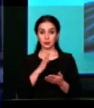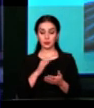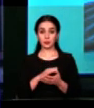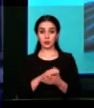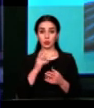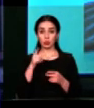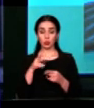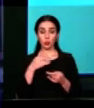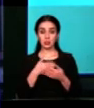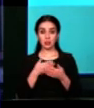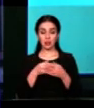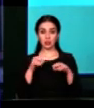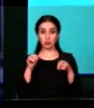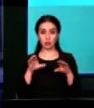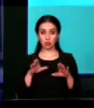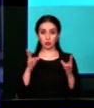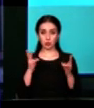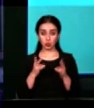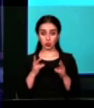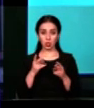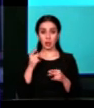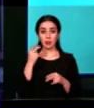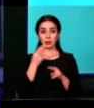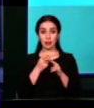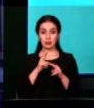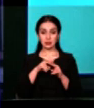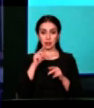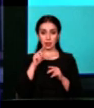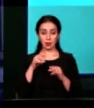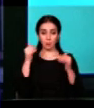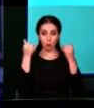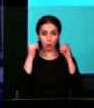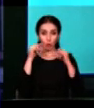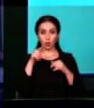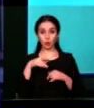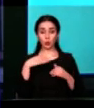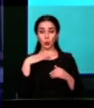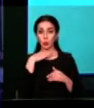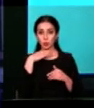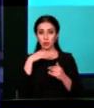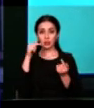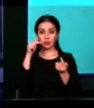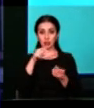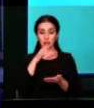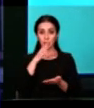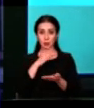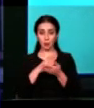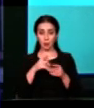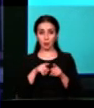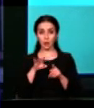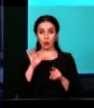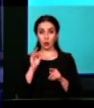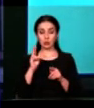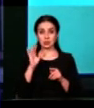Bu masalani yechishimiz uchun dastlab mol go'shtiga to'g'ri keluvchi oqsil massasi